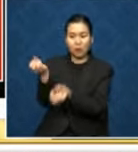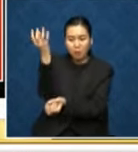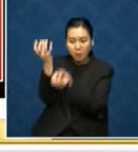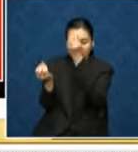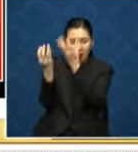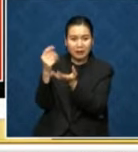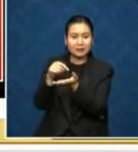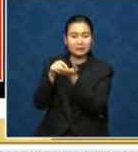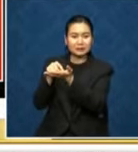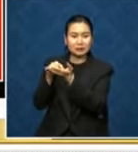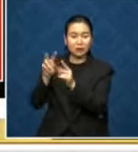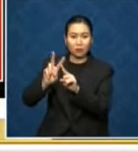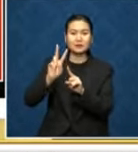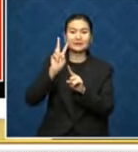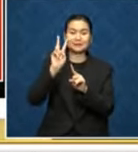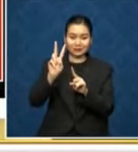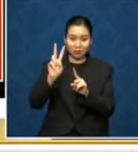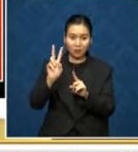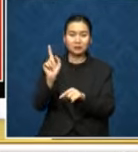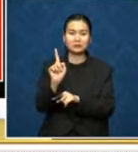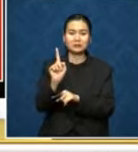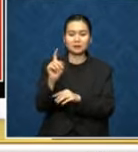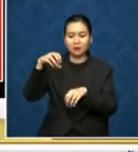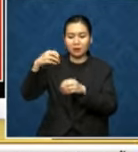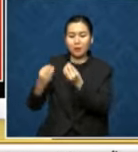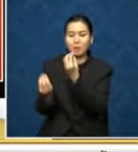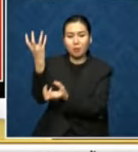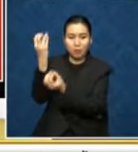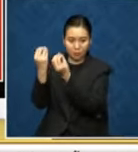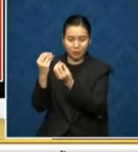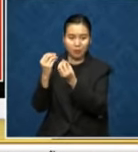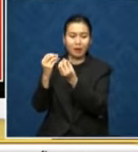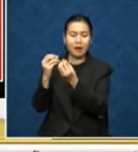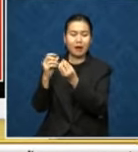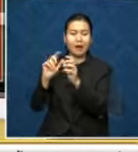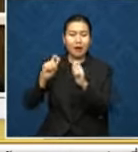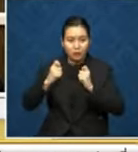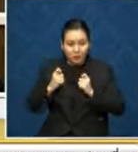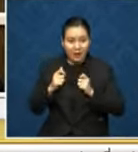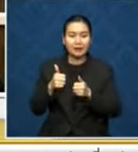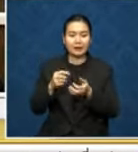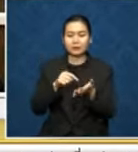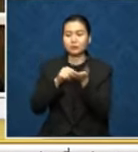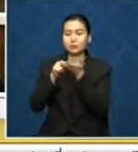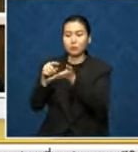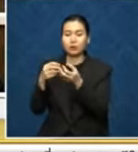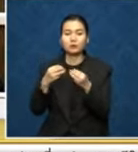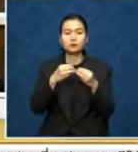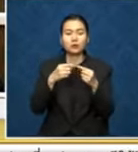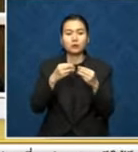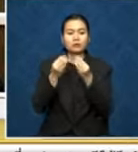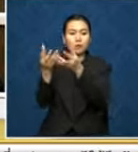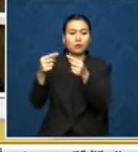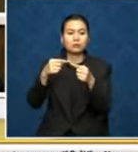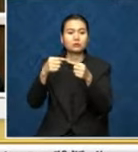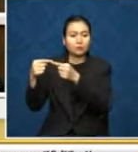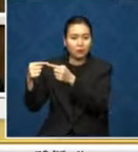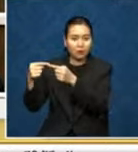ารือเสร็จวันที่2เนี่ยก็กรมป่าไม้ก็อนุญาตนะครับแล้วก็ส่งเรื่องต่อไปยังกรมทรัพยากรนะ